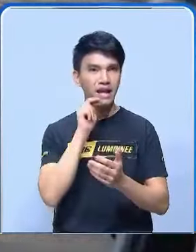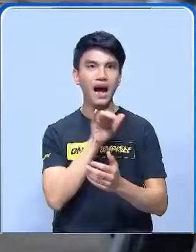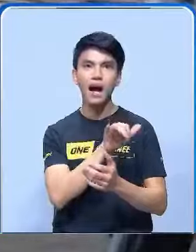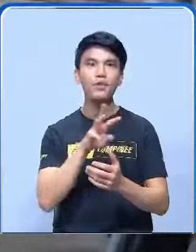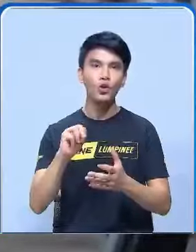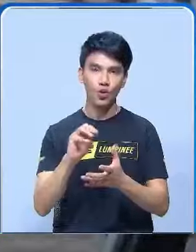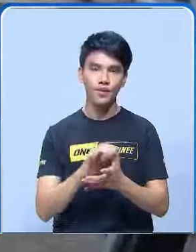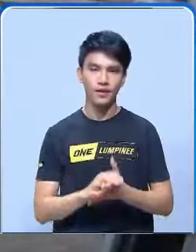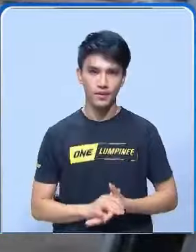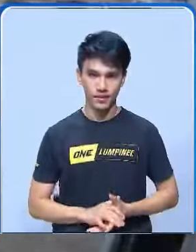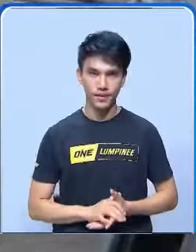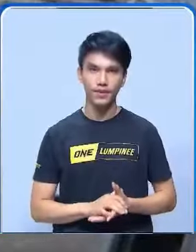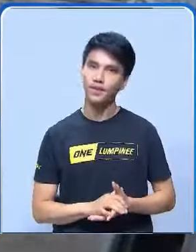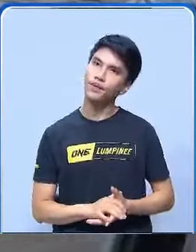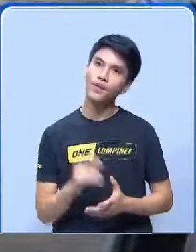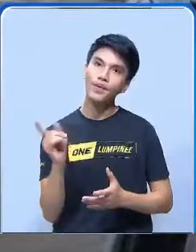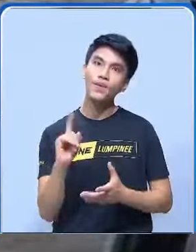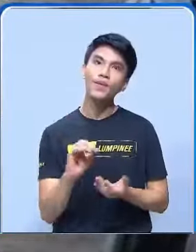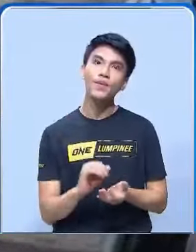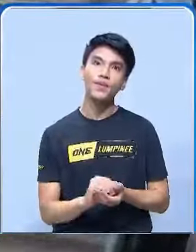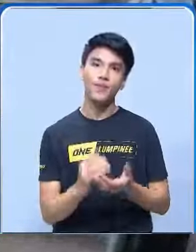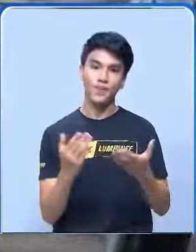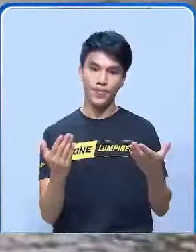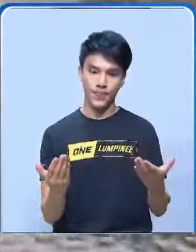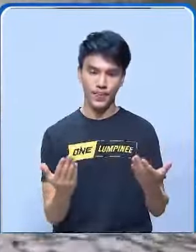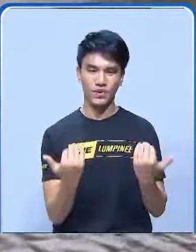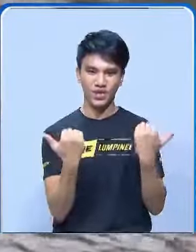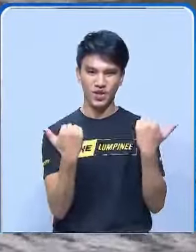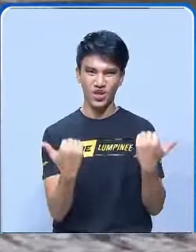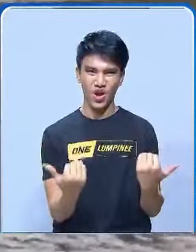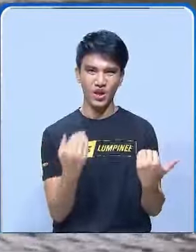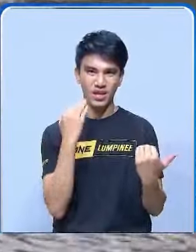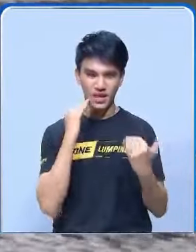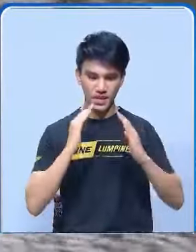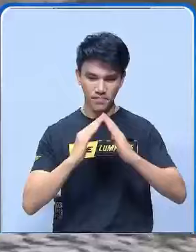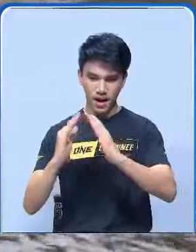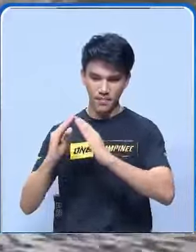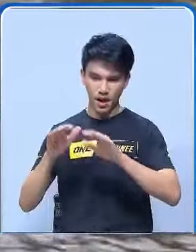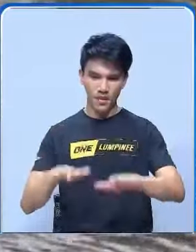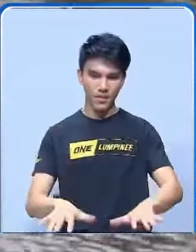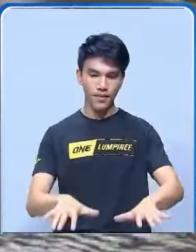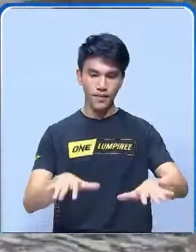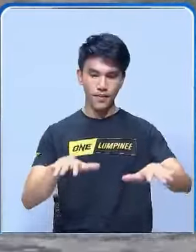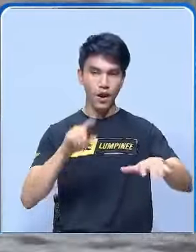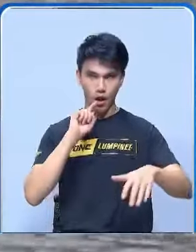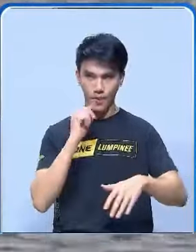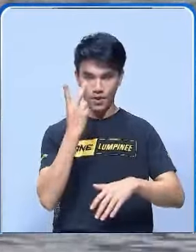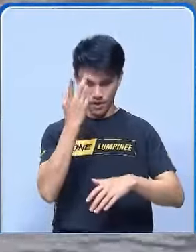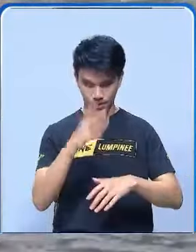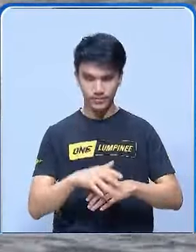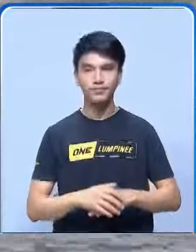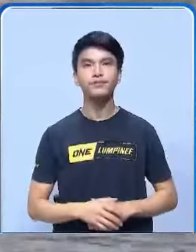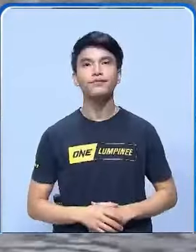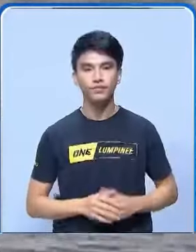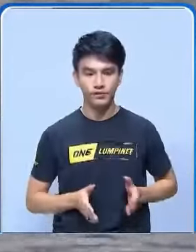ะลักเข้ามายังจุดแตกเดิมของผนังกั้นน้ำเนี่ยมันทำให้บ้านเรือประชาชนและพื้นที่ทางการเกษตรน้ำท่วมซ้ำเป็นรอบที่2แล้วนะคะที่